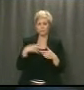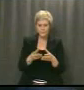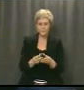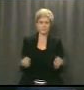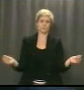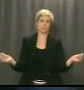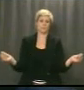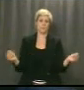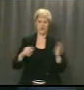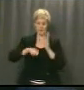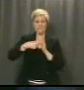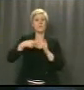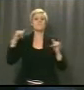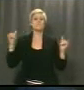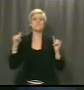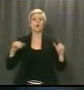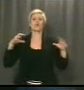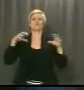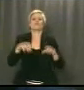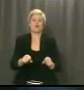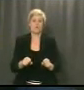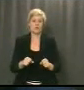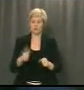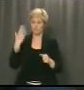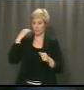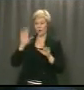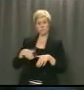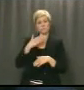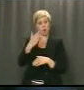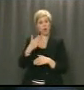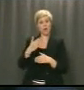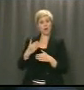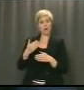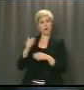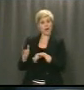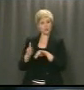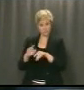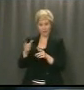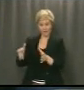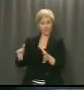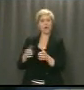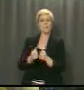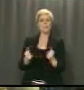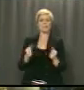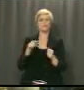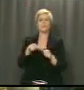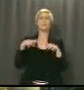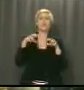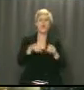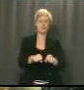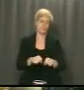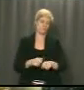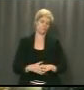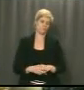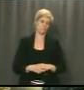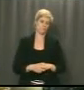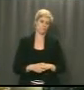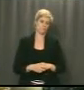uppsugit av en filmfestival som redan tidigare har varit ett mycket bra arrangemang. Det finns Inge Gustafsson.